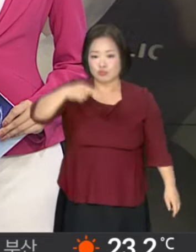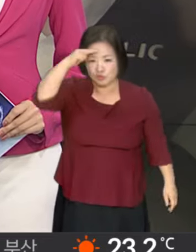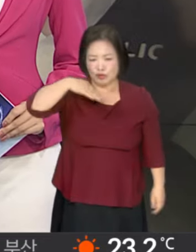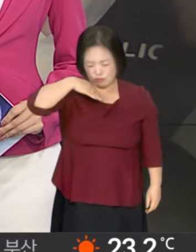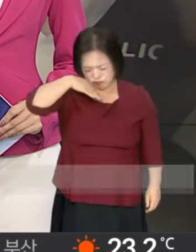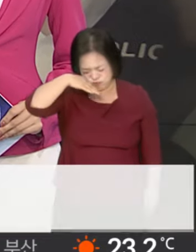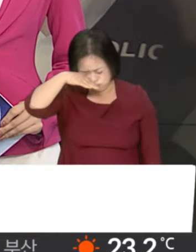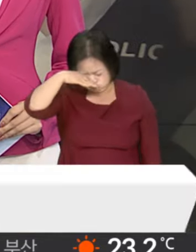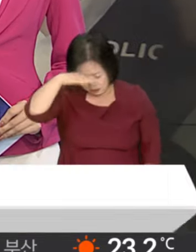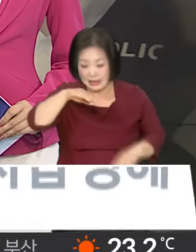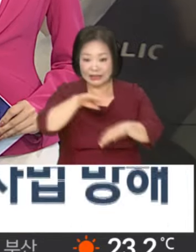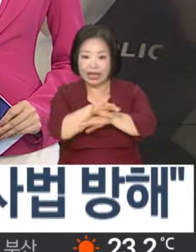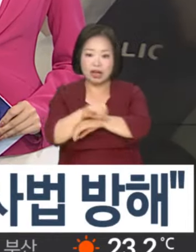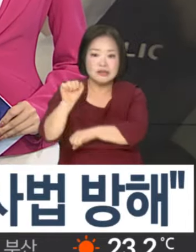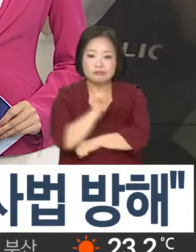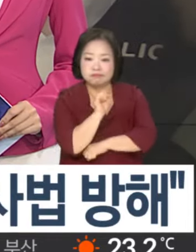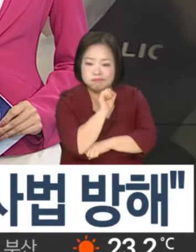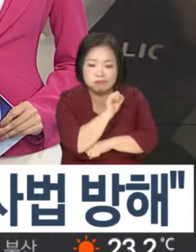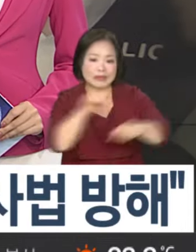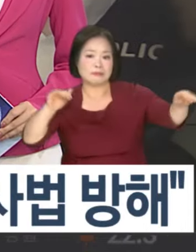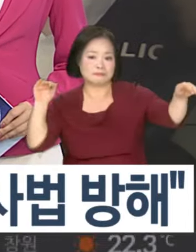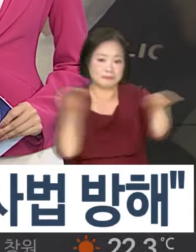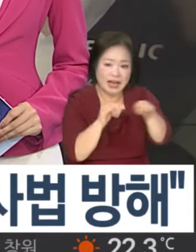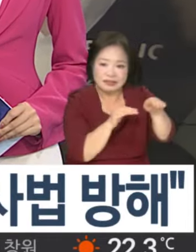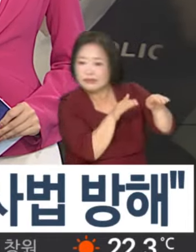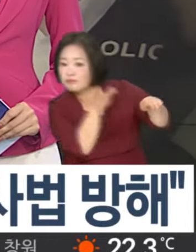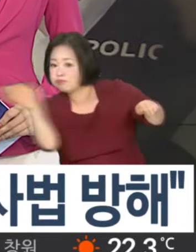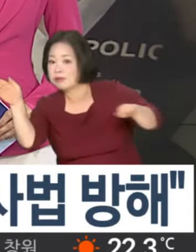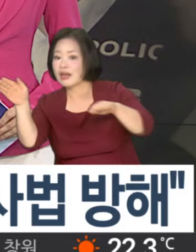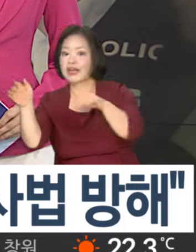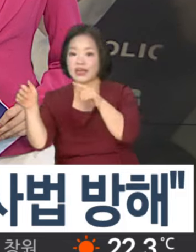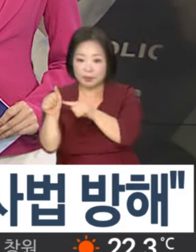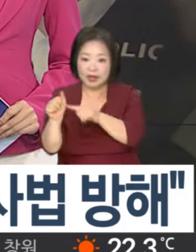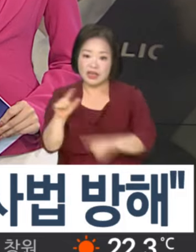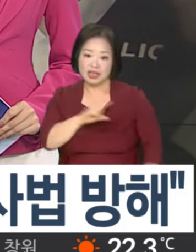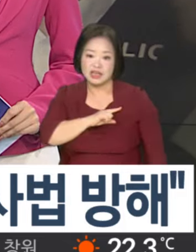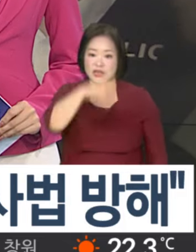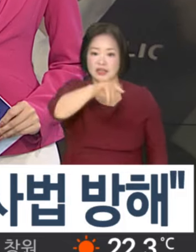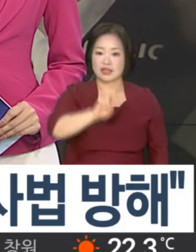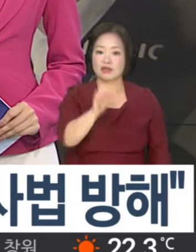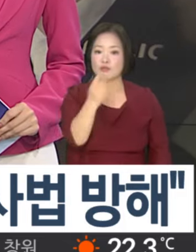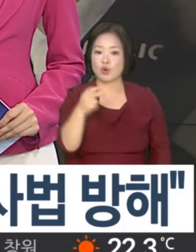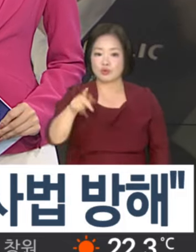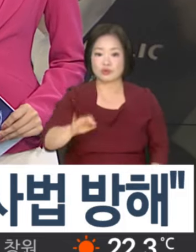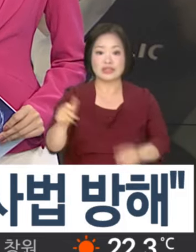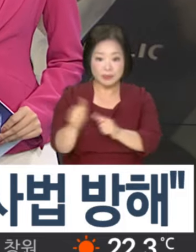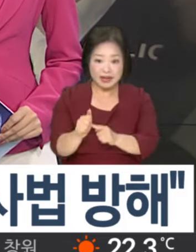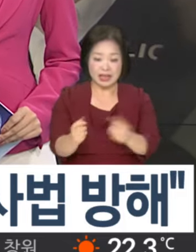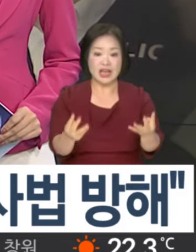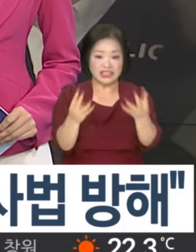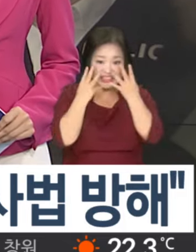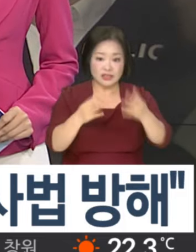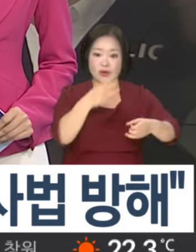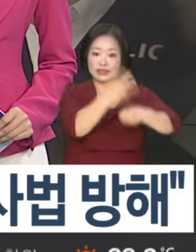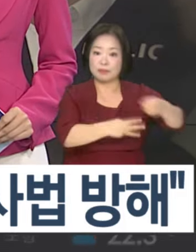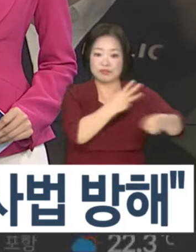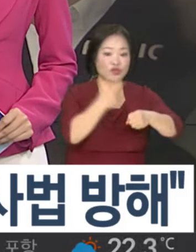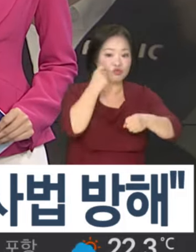음주뺑소니 혐의로 구속 기소된 트로트 가수 김호중에게 검찰이 징역 3년 6개월을 구형했습니다 검찰은